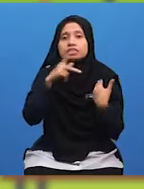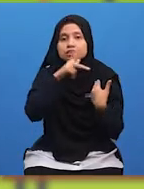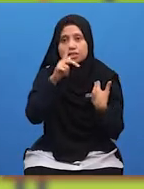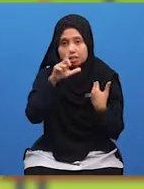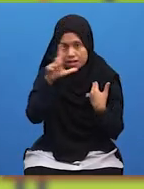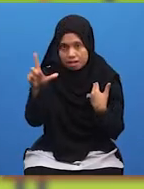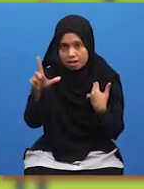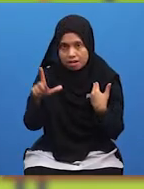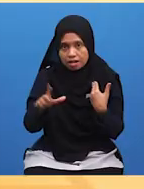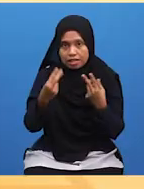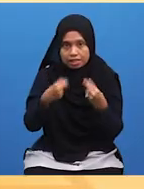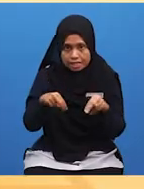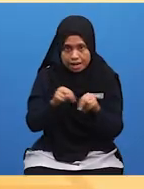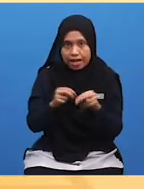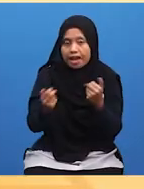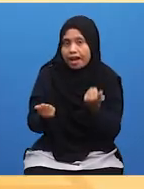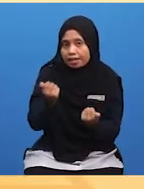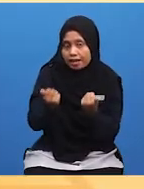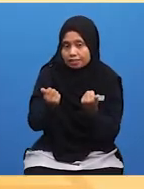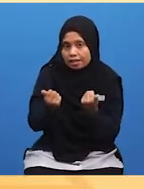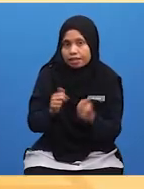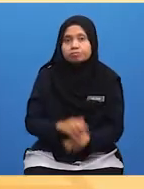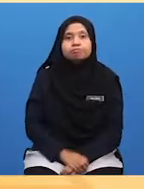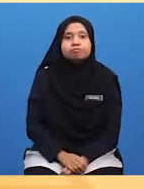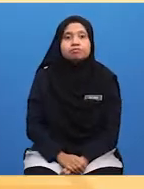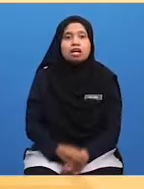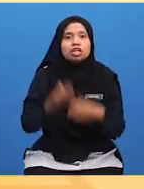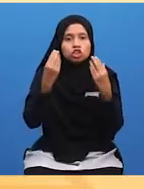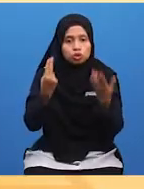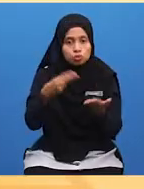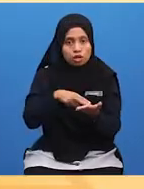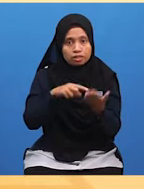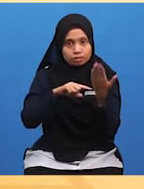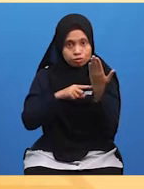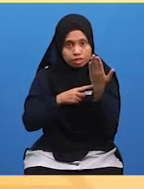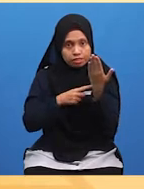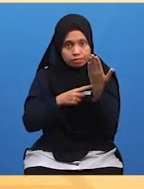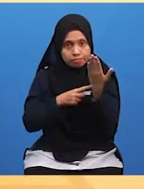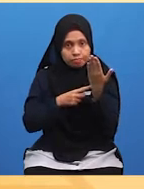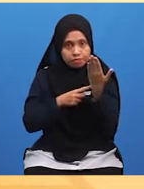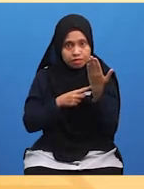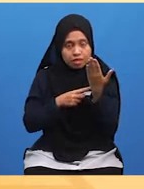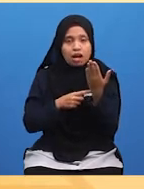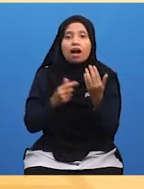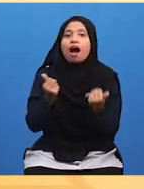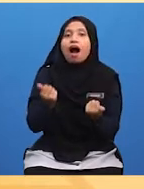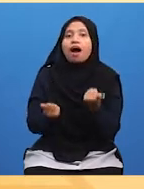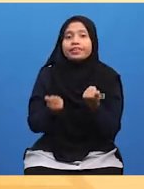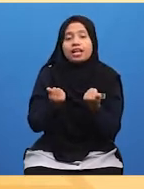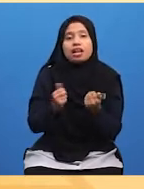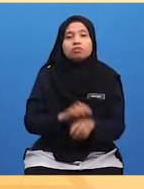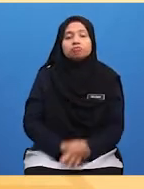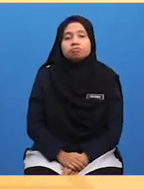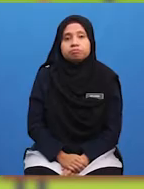adalah nilai keadilan. Cikgu mengulang sekali. Nilai